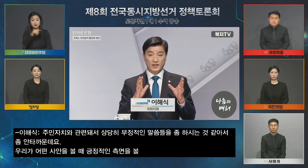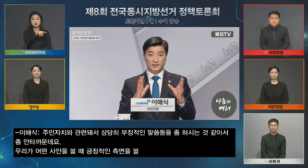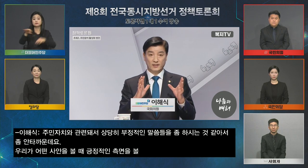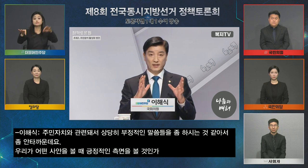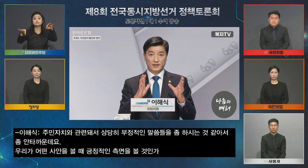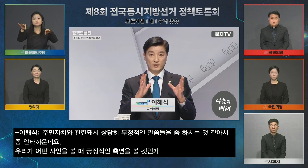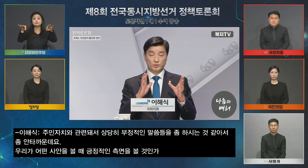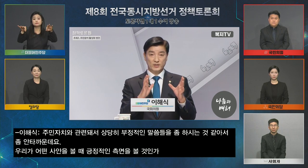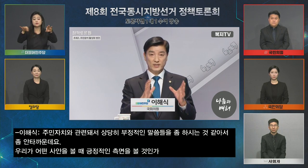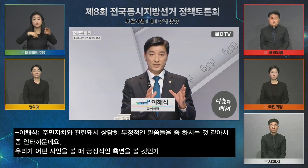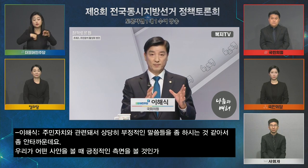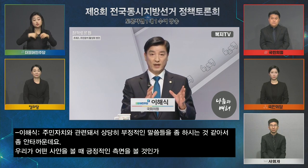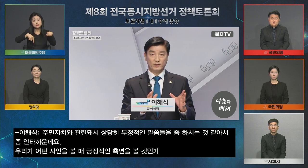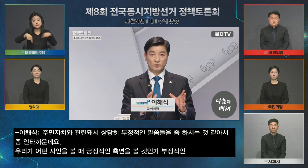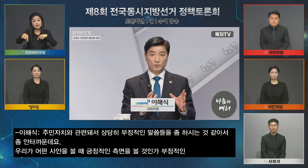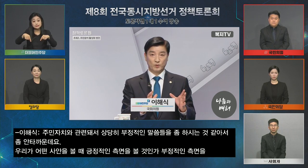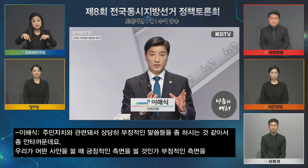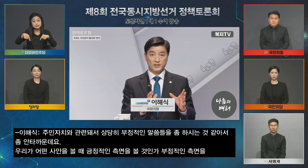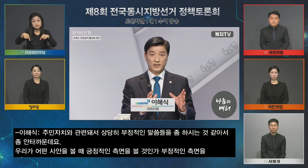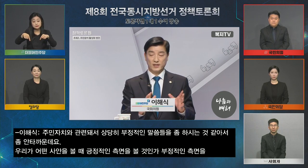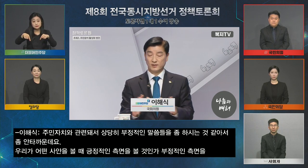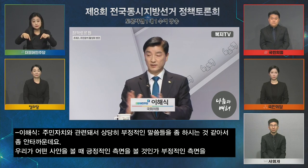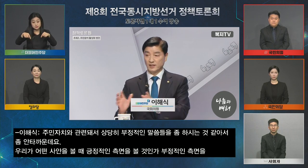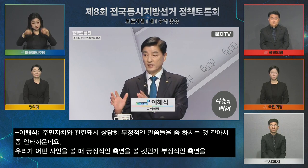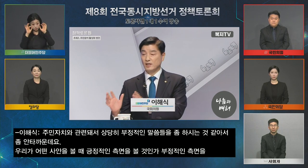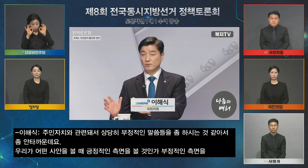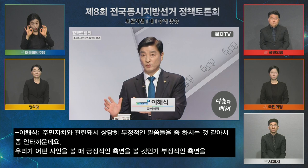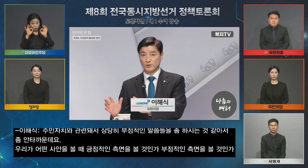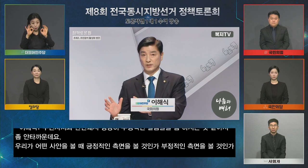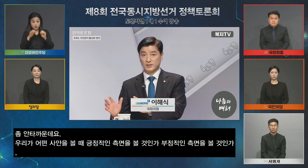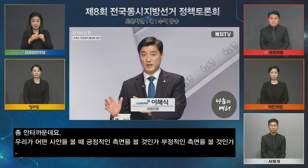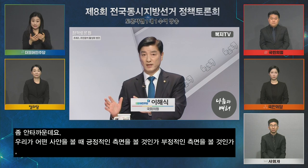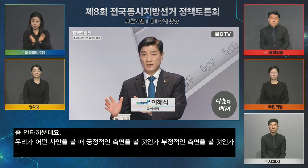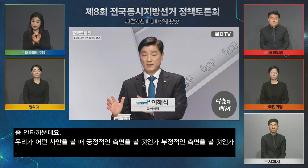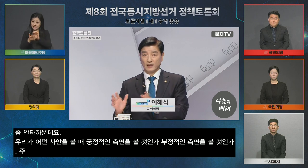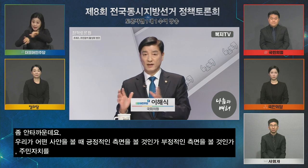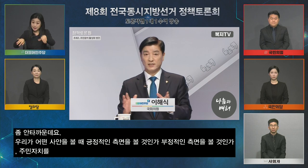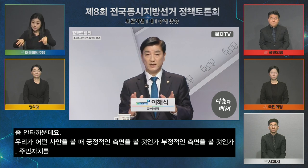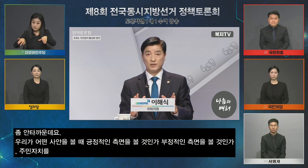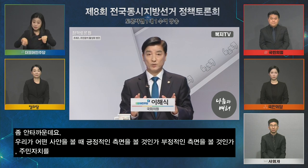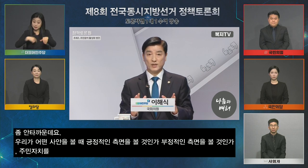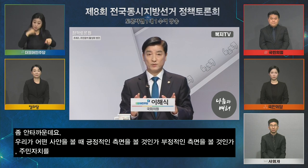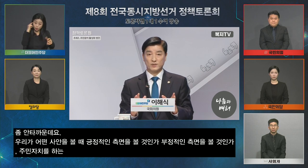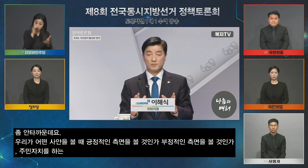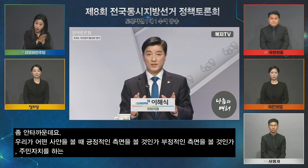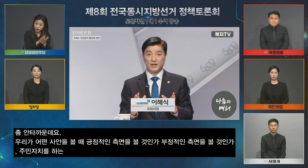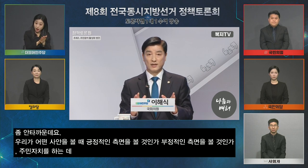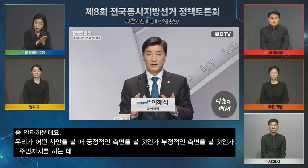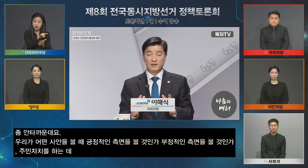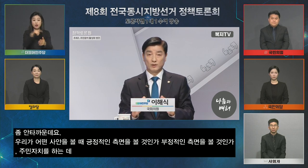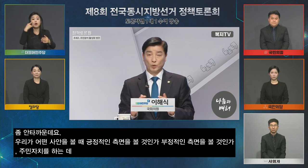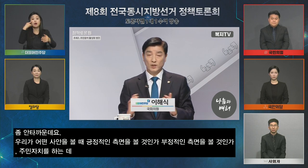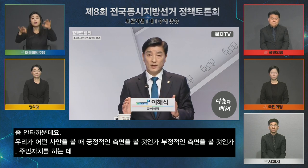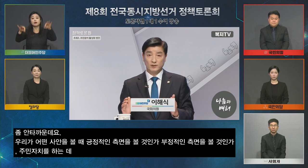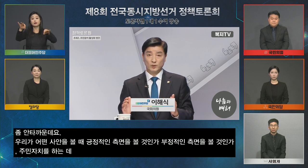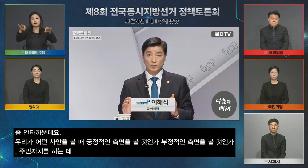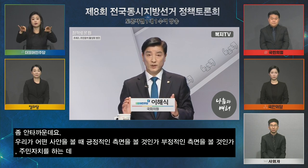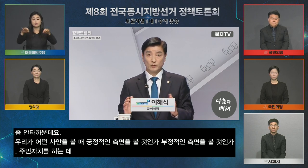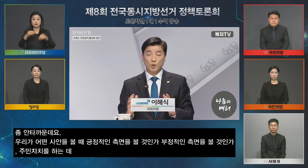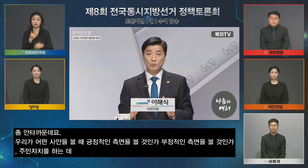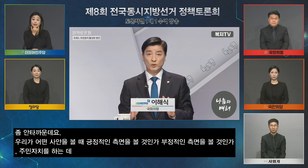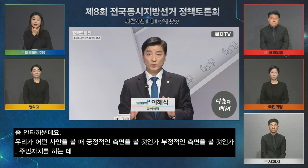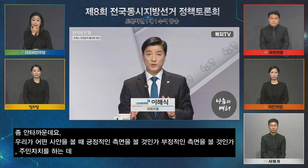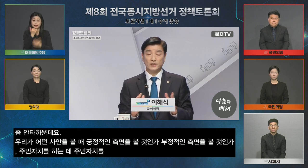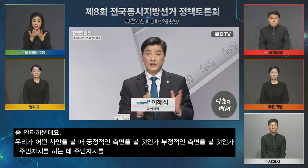주민자치를 하는데 주민자치의 발현으로 볼 것인가, 정당의 개입으로 볼 것인가. 다양한 시각이 존재할 수 있습니다. 독일 같은